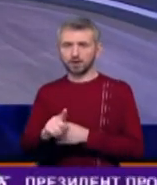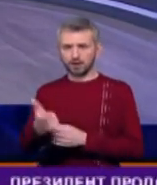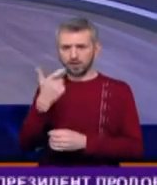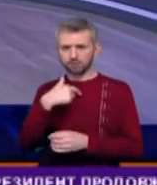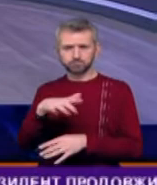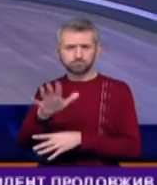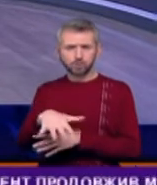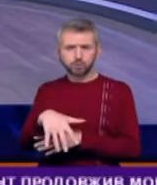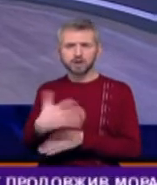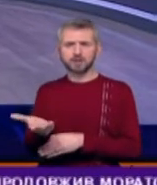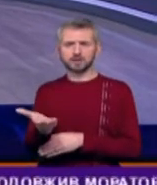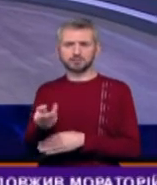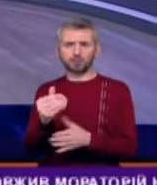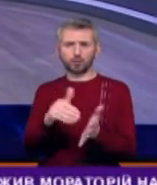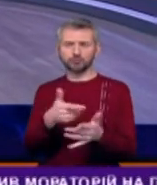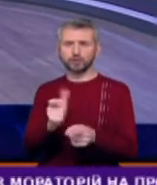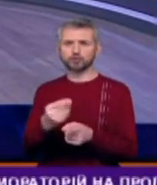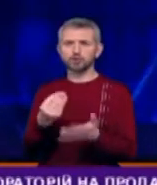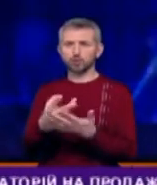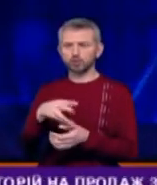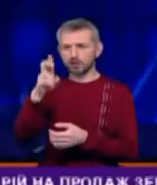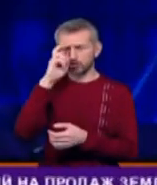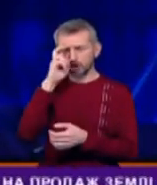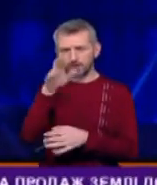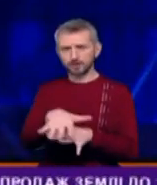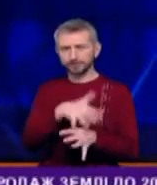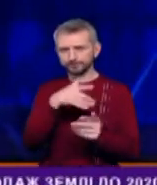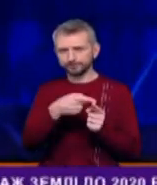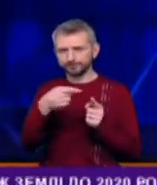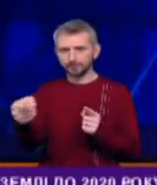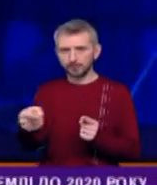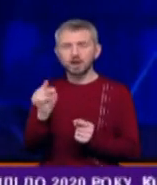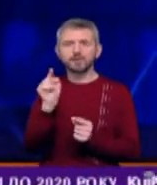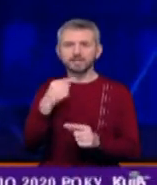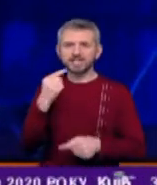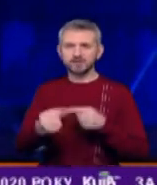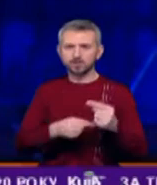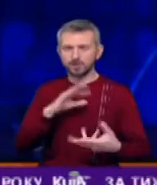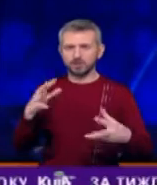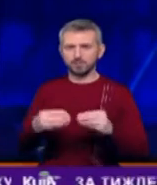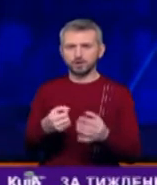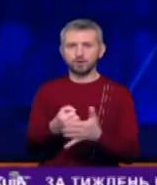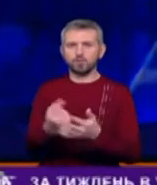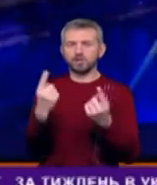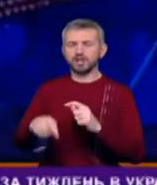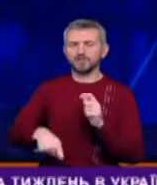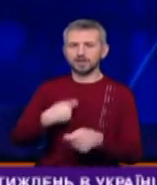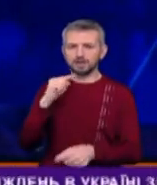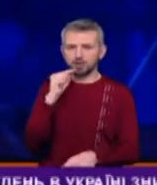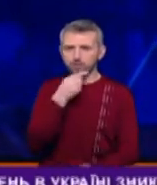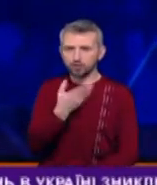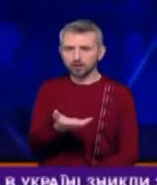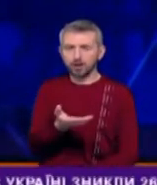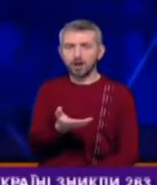популізм коштує дуже дорого для держави в більш довгостроковому періоді. Він зазвичай призводить до великих втрат економічних.